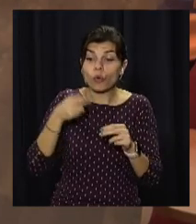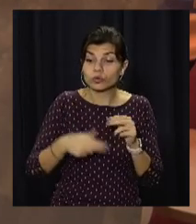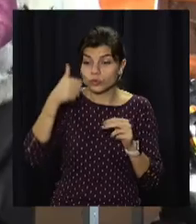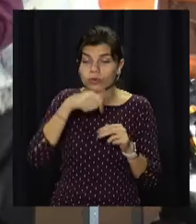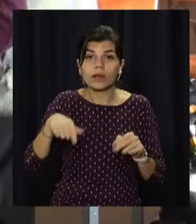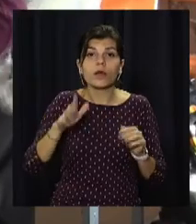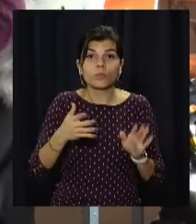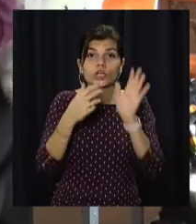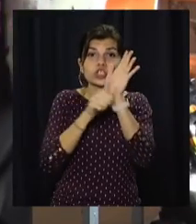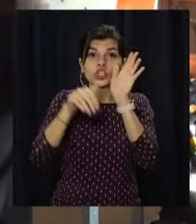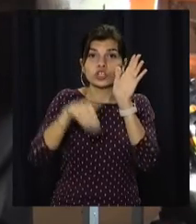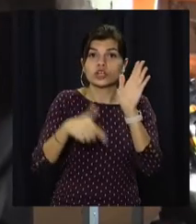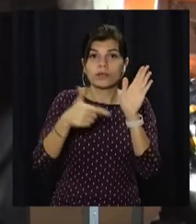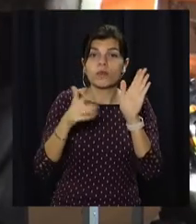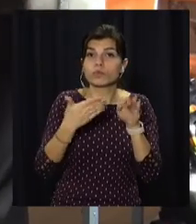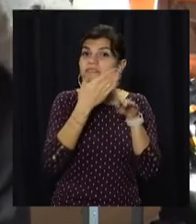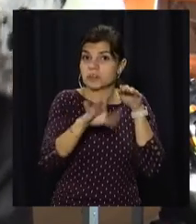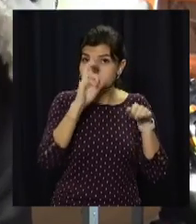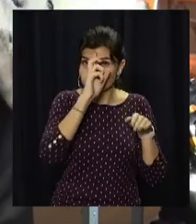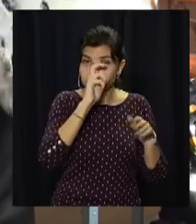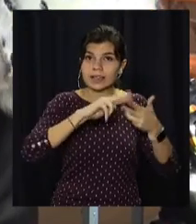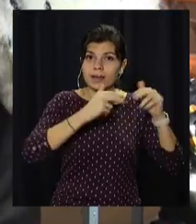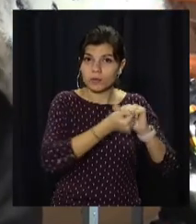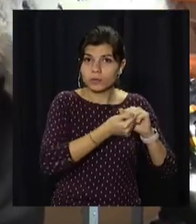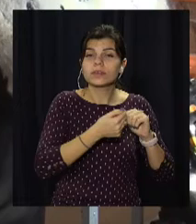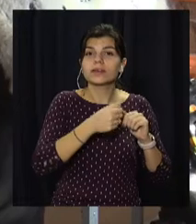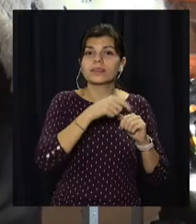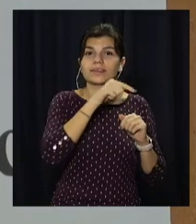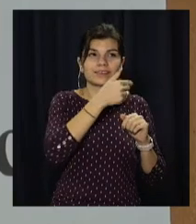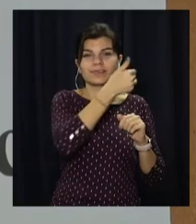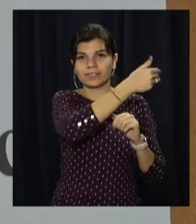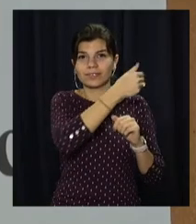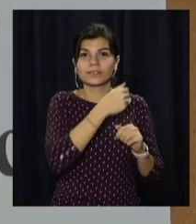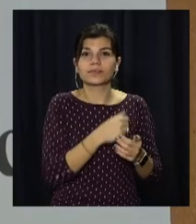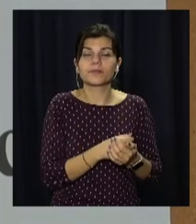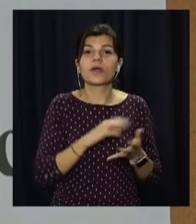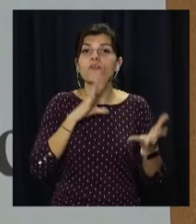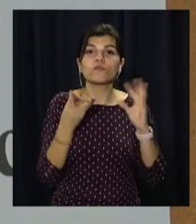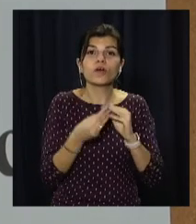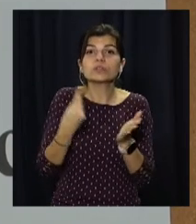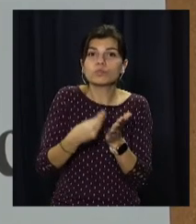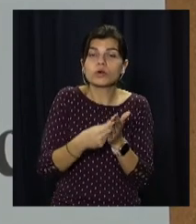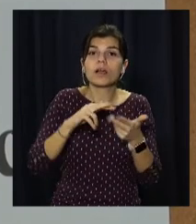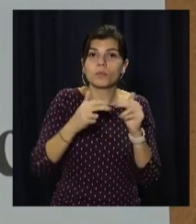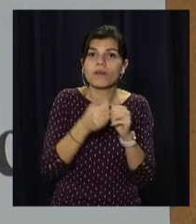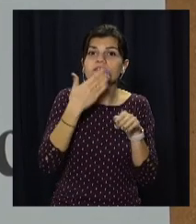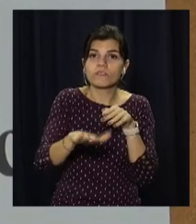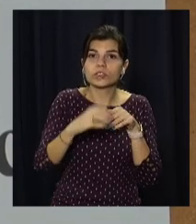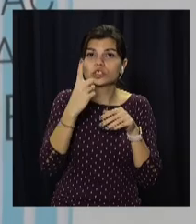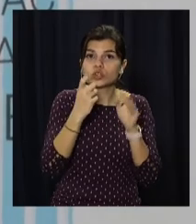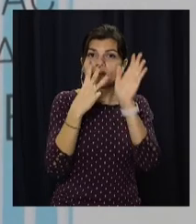отримає 60 000 гривень на реалізацію двох ініціатив переможців своїх учнів. Загалом із бюджету Кам'янського